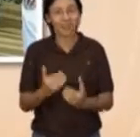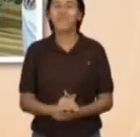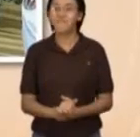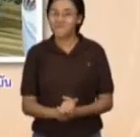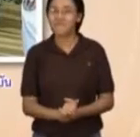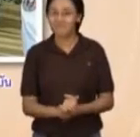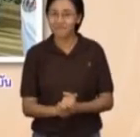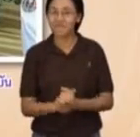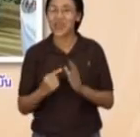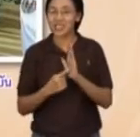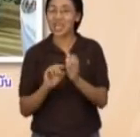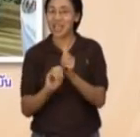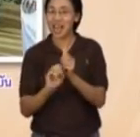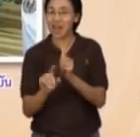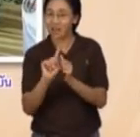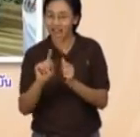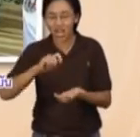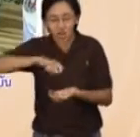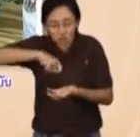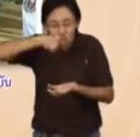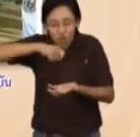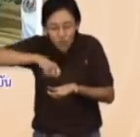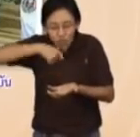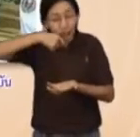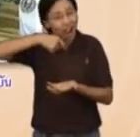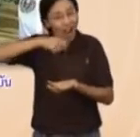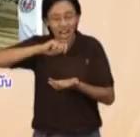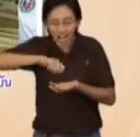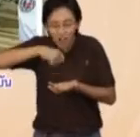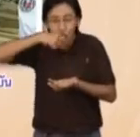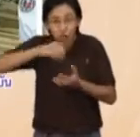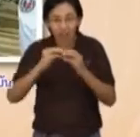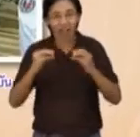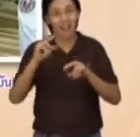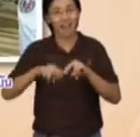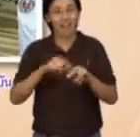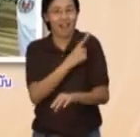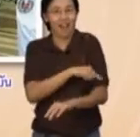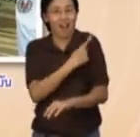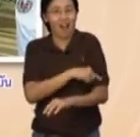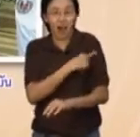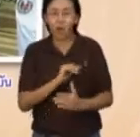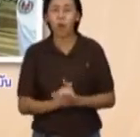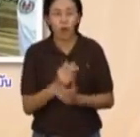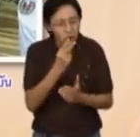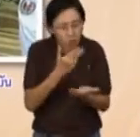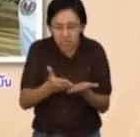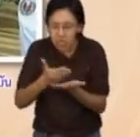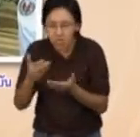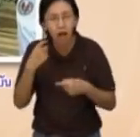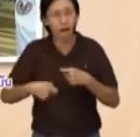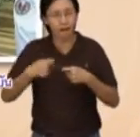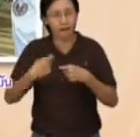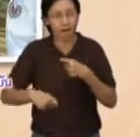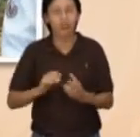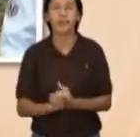างสิ้นเชิงค่ะเพราะว่าเป็นแกงจืดแต่ว่าไม่ธรรมดานะคะเพราะว่าเป็นแกงจืดลูกลอกที่หารับประทานกันยากในปัจจุบันค่ะแต่ก่อนอื่นจะ